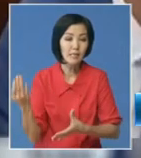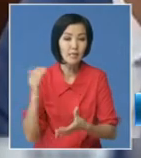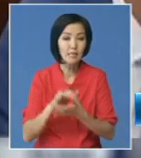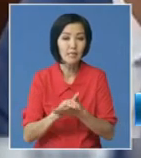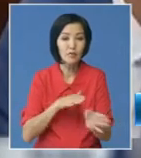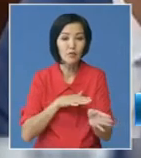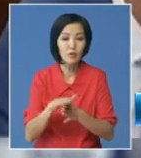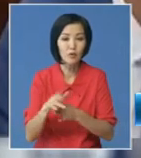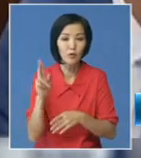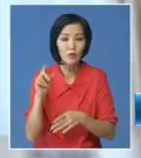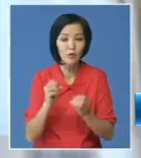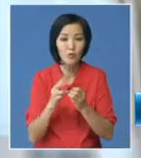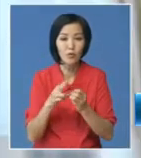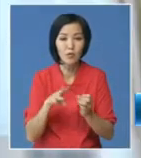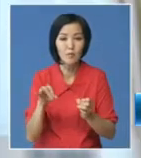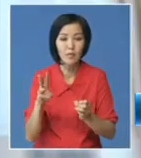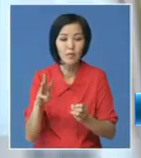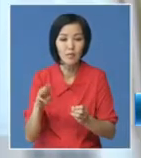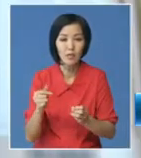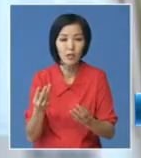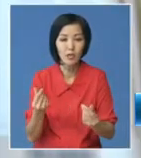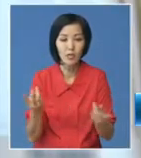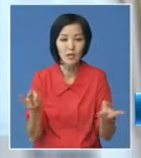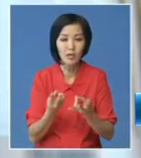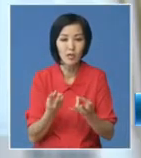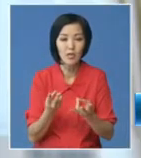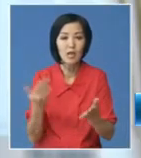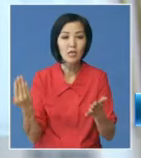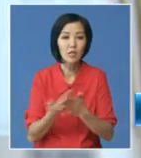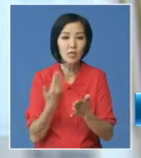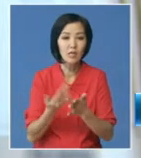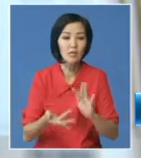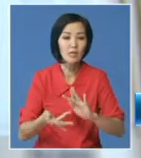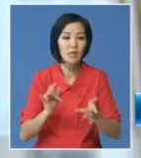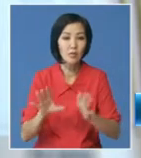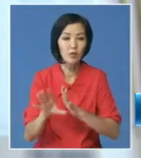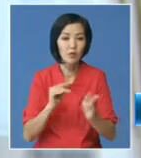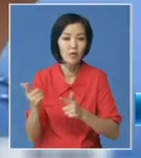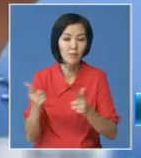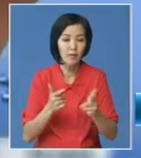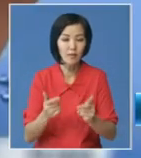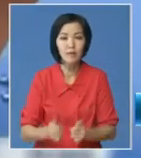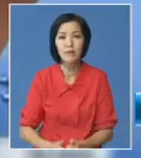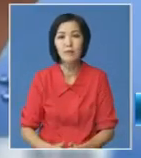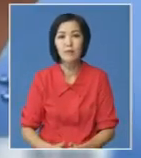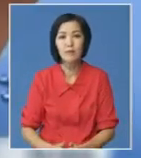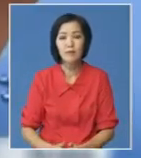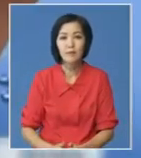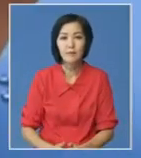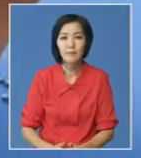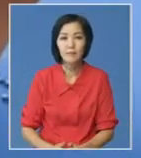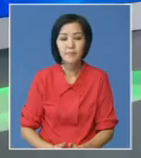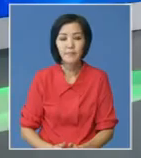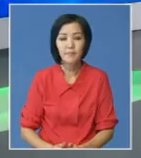асыру үшін 112 миллиард теңге қажет. Топтаманы ғаламтор ақпараттарымен дайындаған Елнас Қапарова, Айман Асыл, Жетісу телеарнасы.